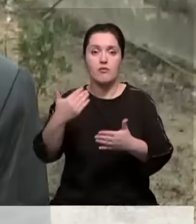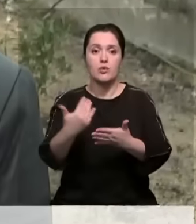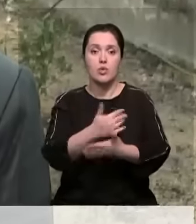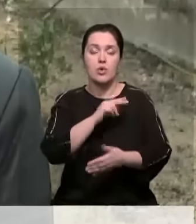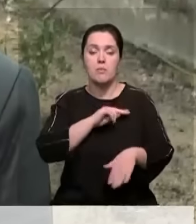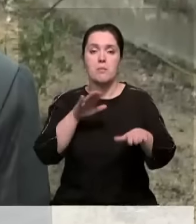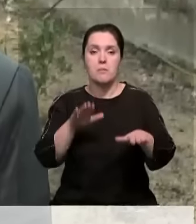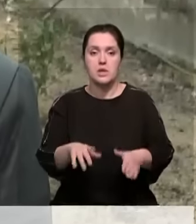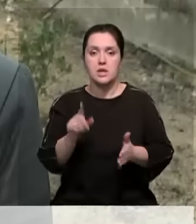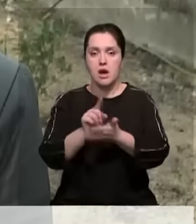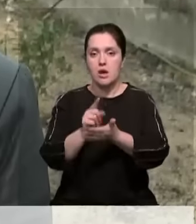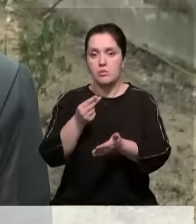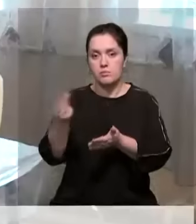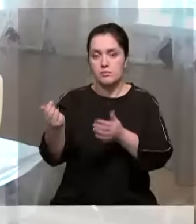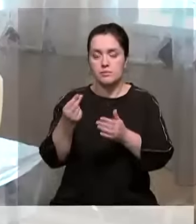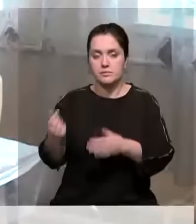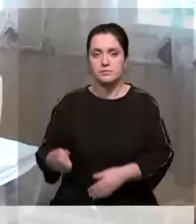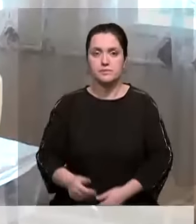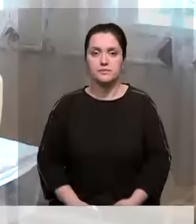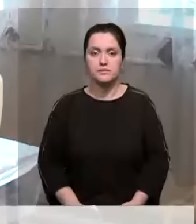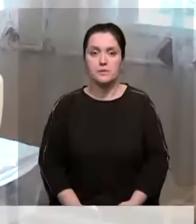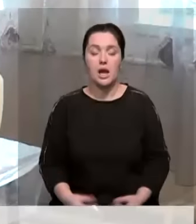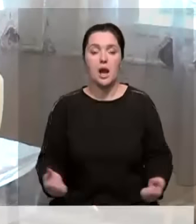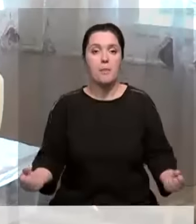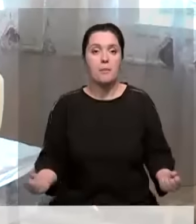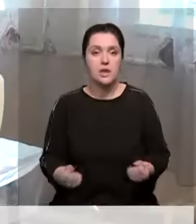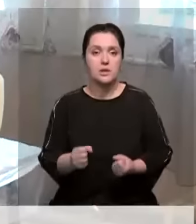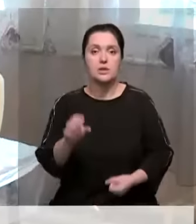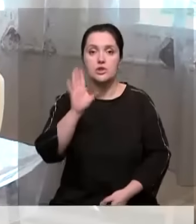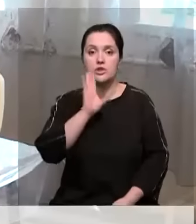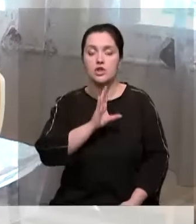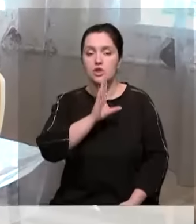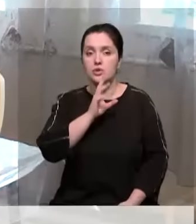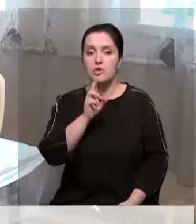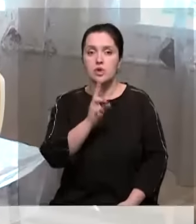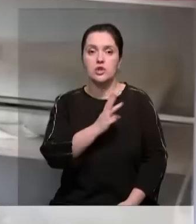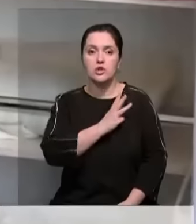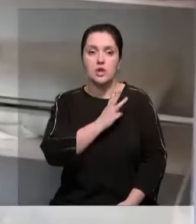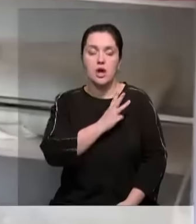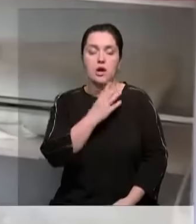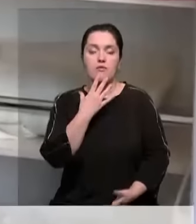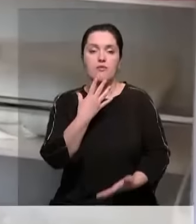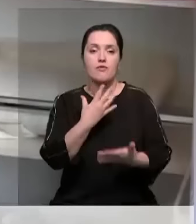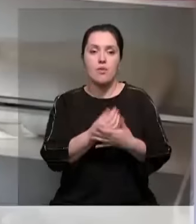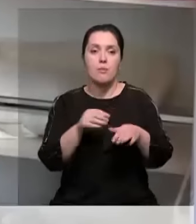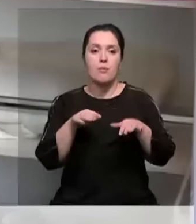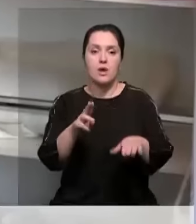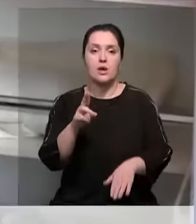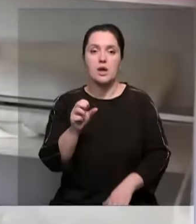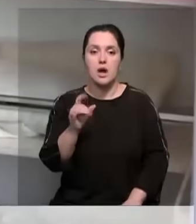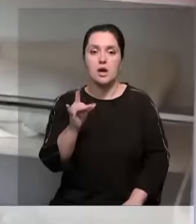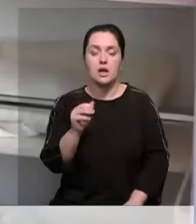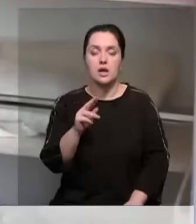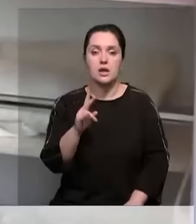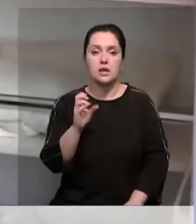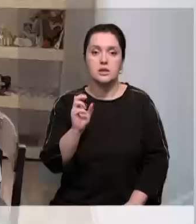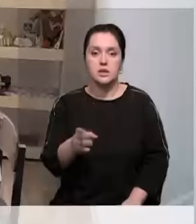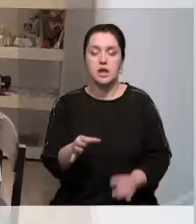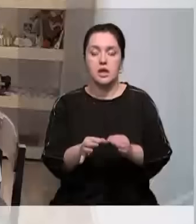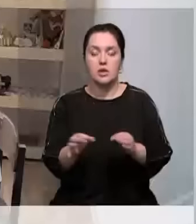места, поступление налогов в бюджет. Для поддержки женщин, желающих заняться собственным делом, в Каракиянском районе